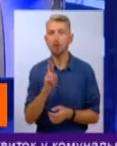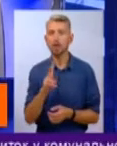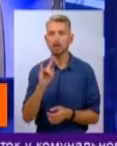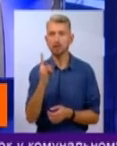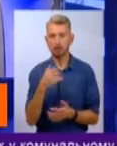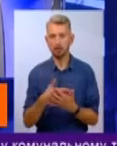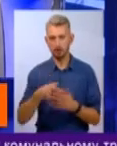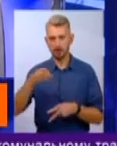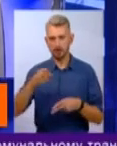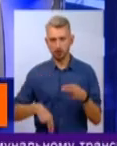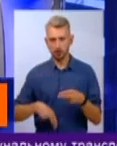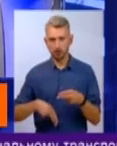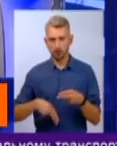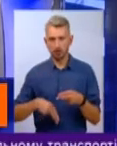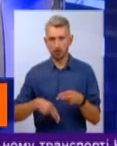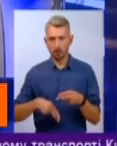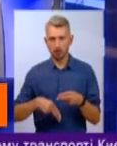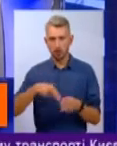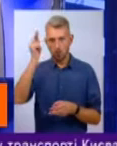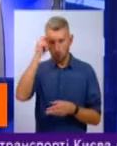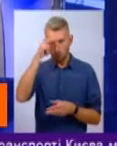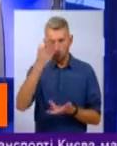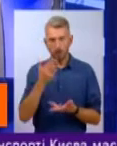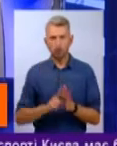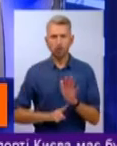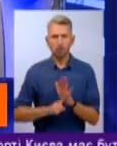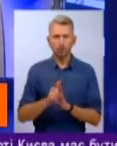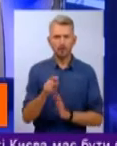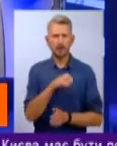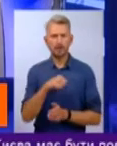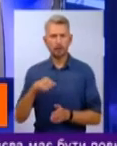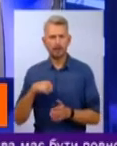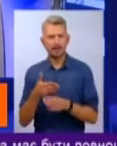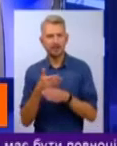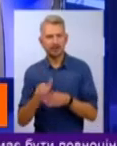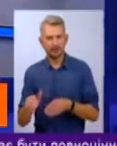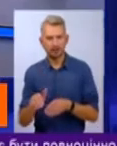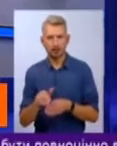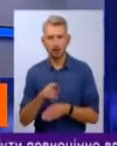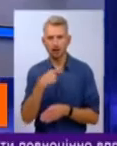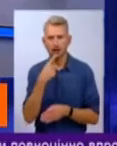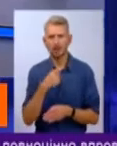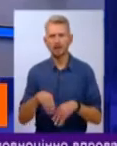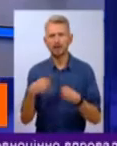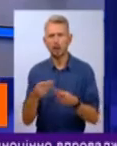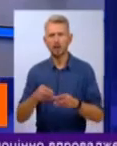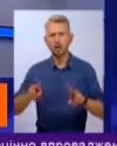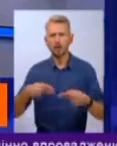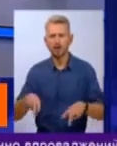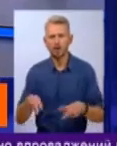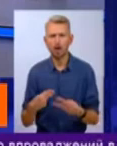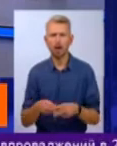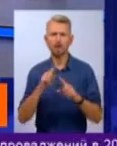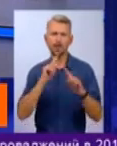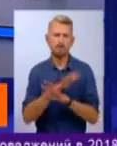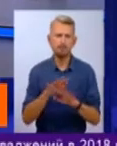дитина, наприклад, закінчує уроки, розпочинається там самостійна частина і дають і хореографію, і пєння,